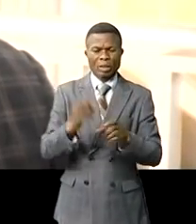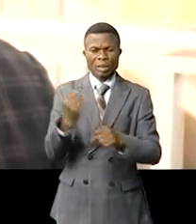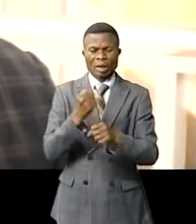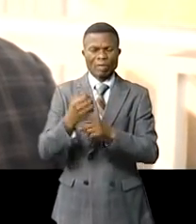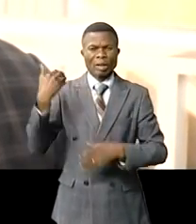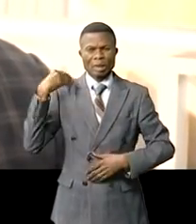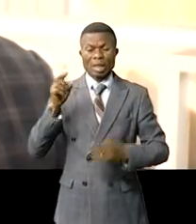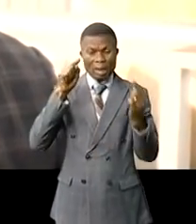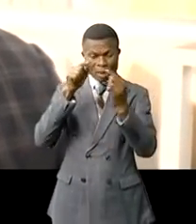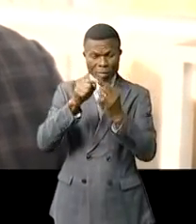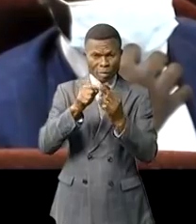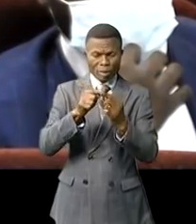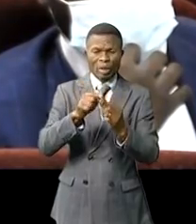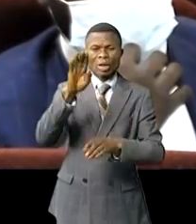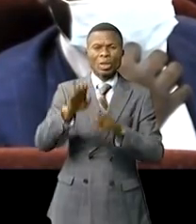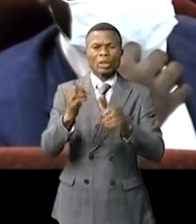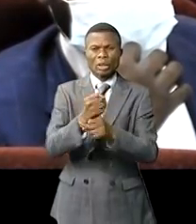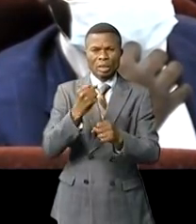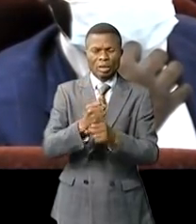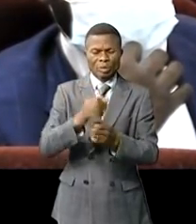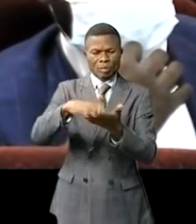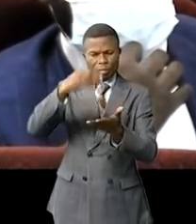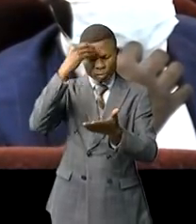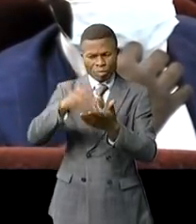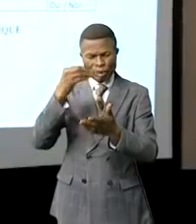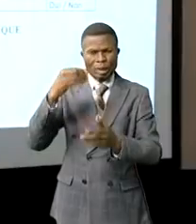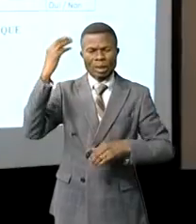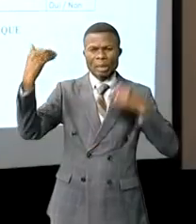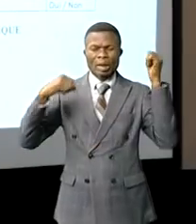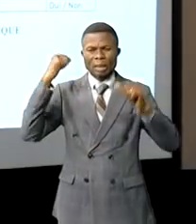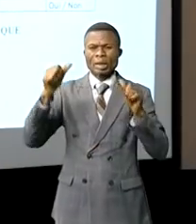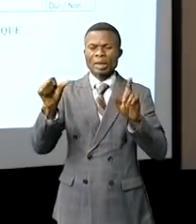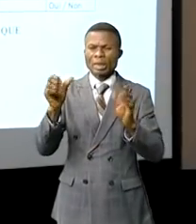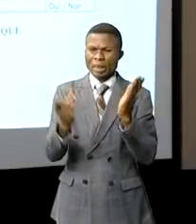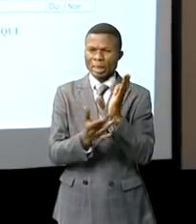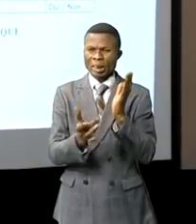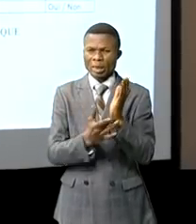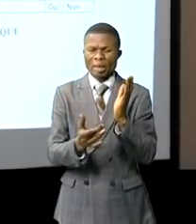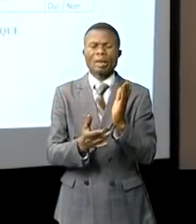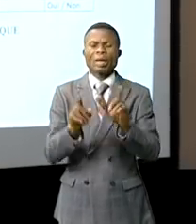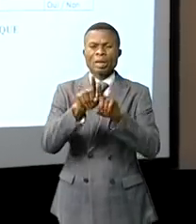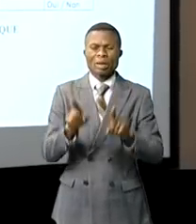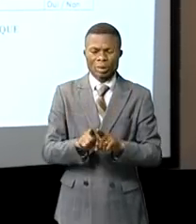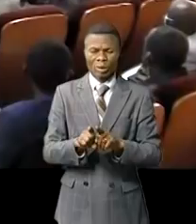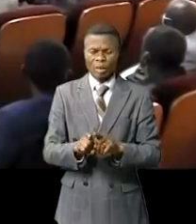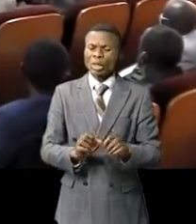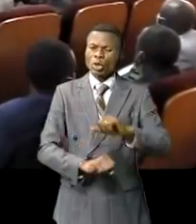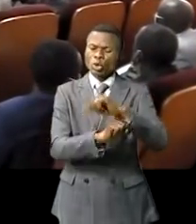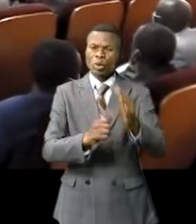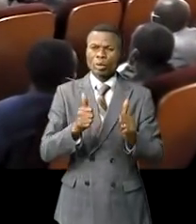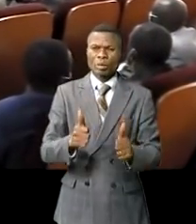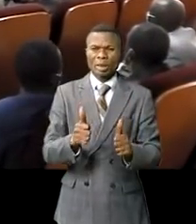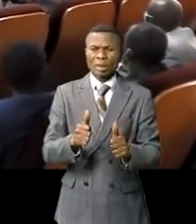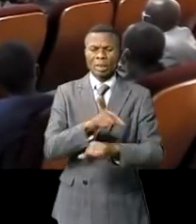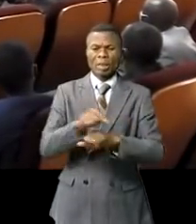publics. L'objectif de cette démarche est de recueillir les pratiques technologiques dans les structures étatiques, enfin de mieux accompagner ces